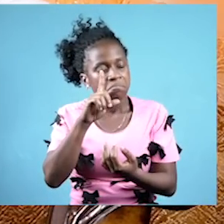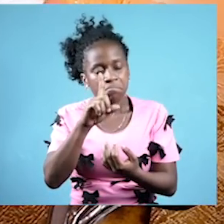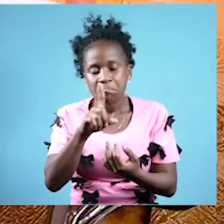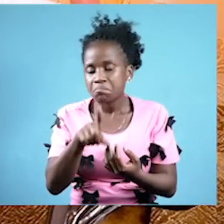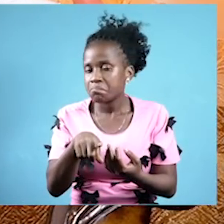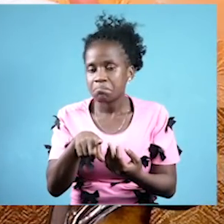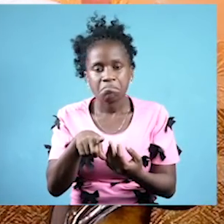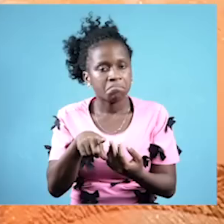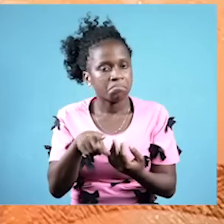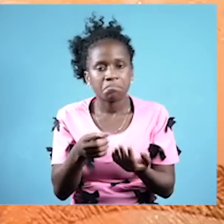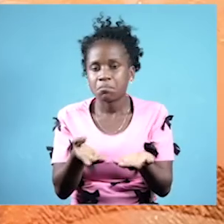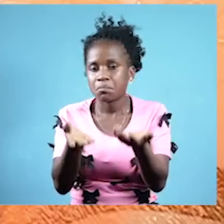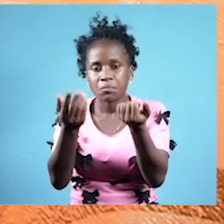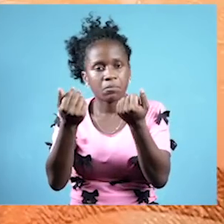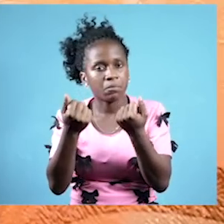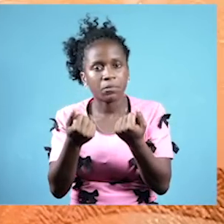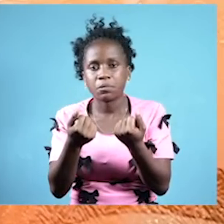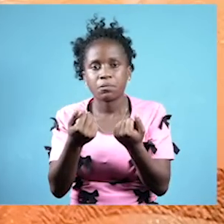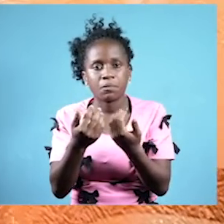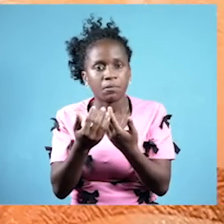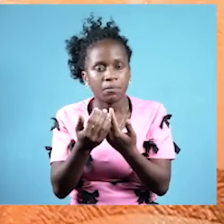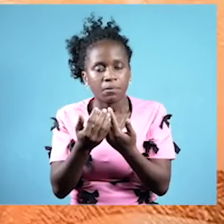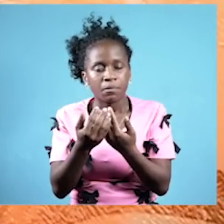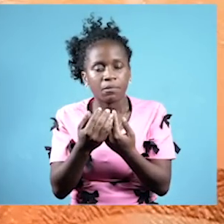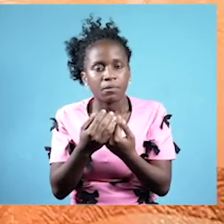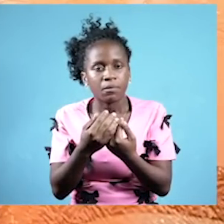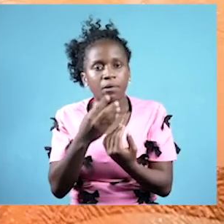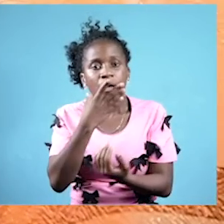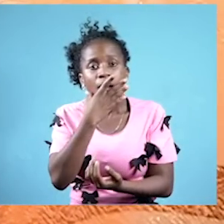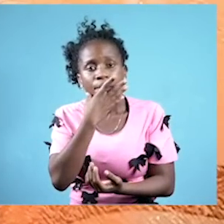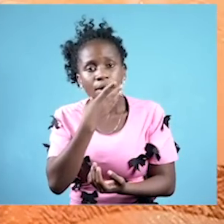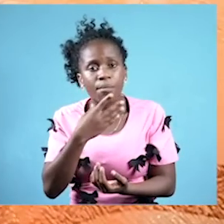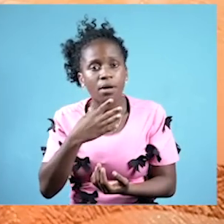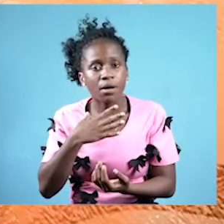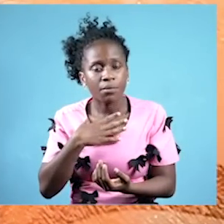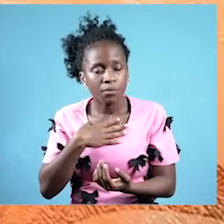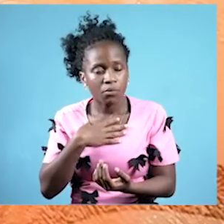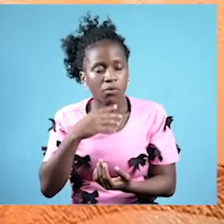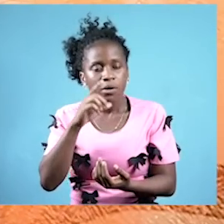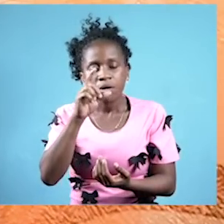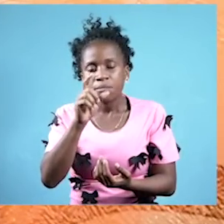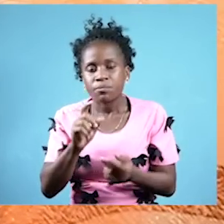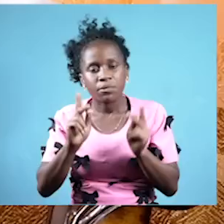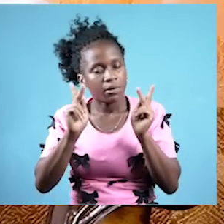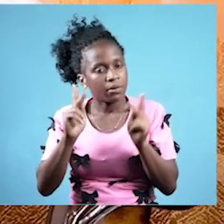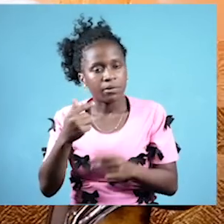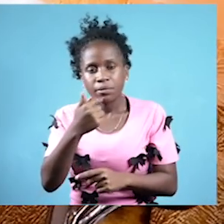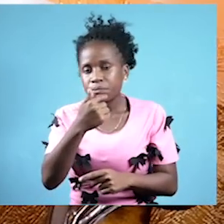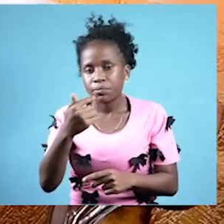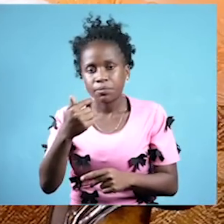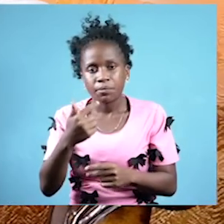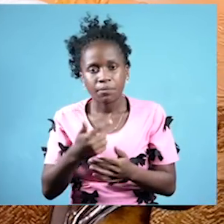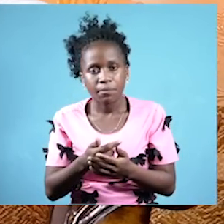haikuwa na uwezo. Yeah. Baba yangu alikuwa ni wa kawaida tu.